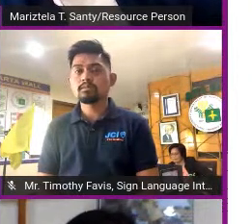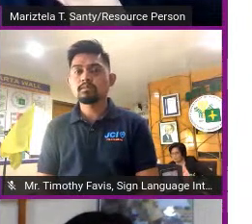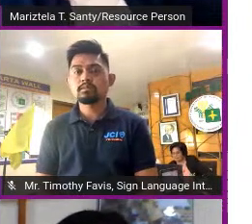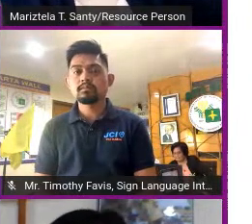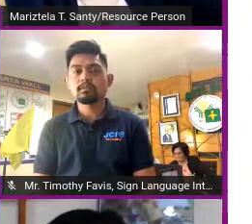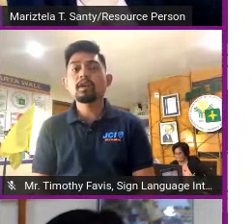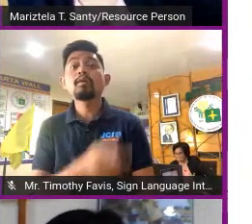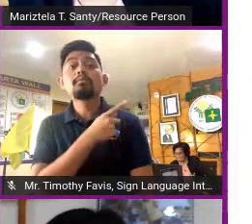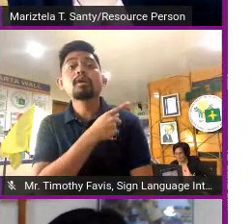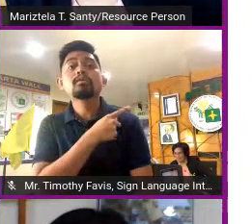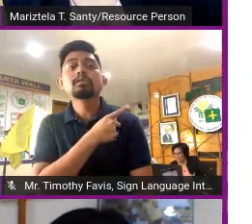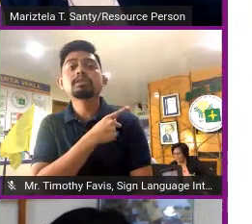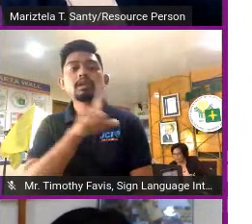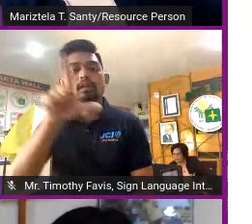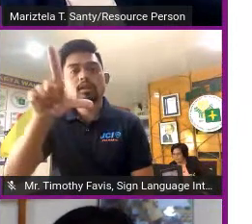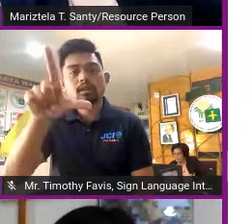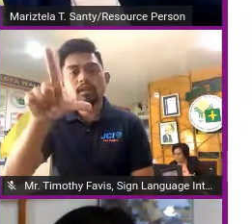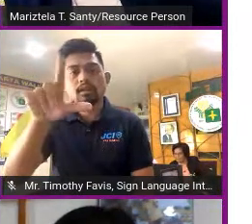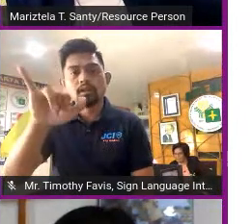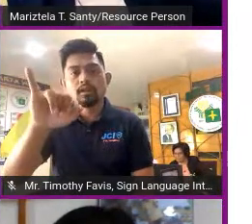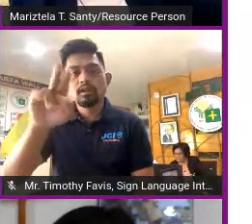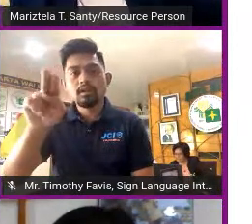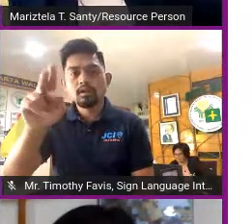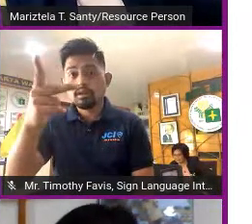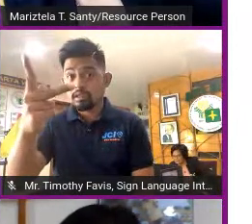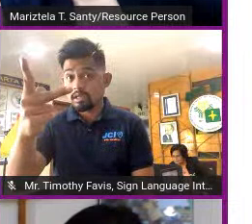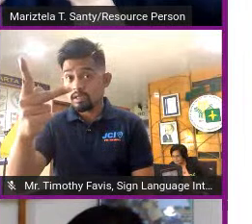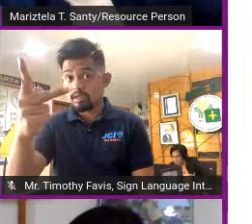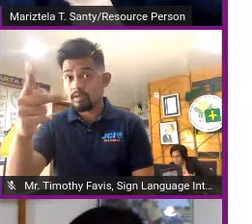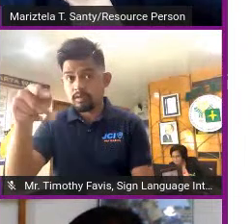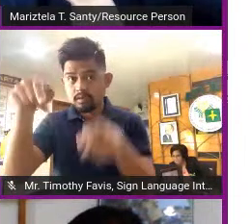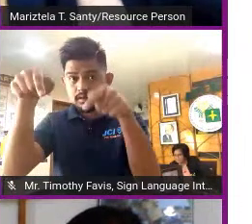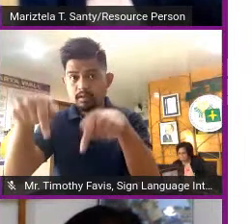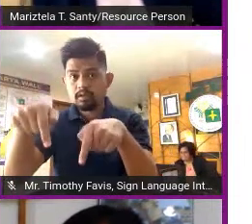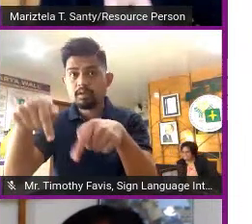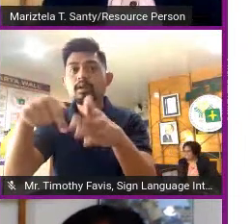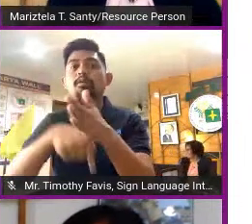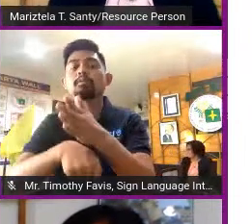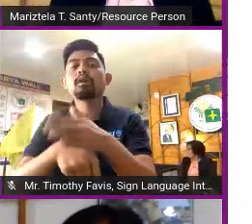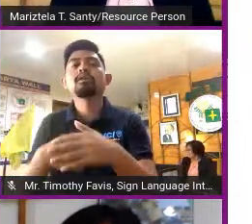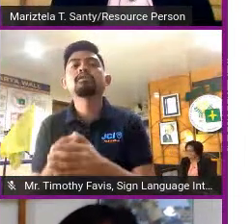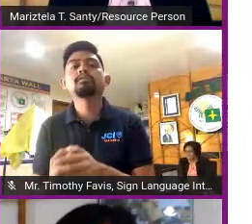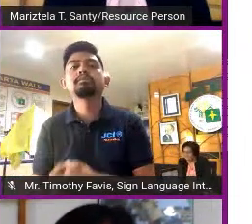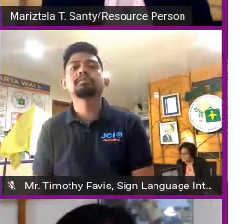Sir? Hindi may yung perceived characteristic. Yung streamyard.com?